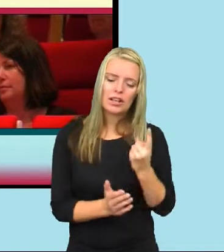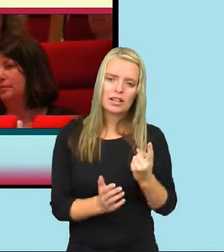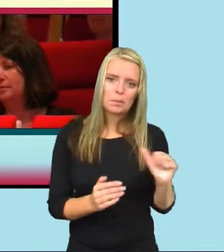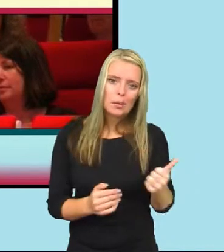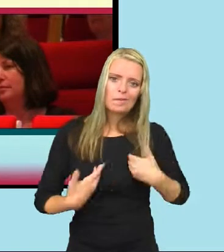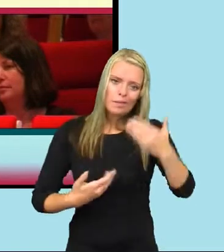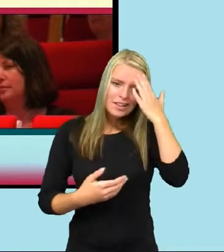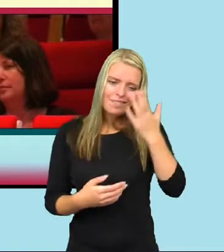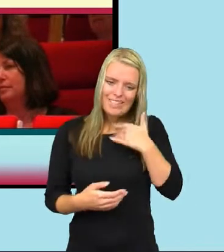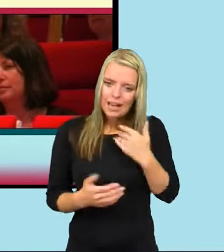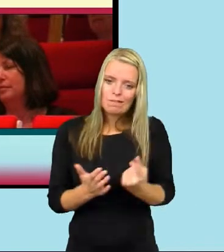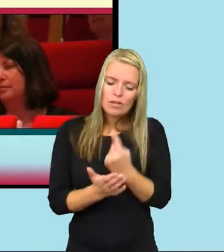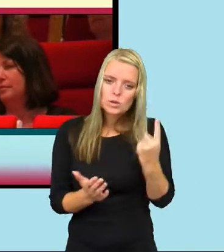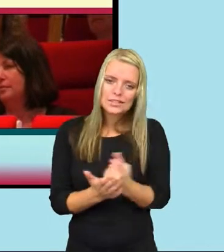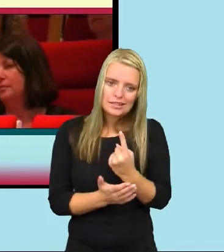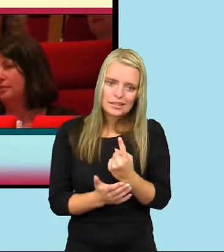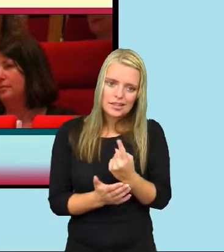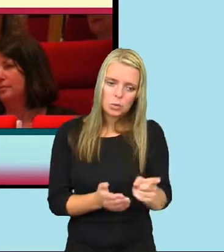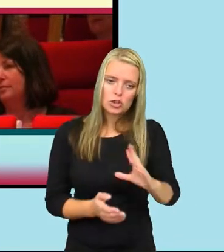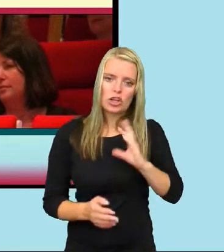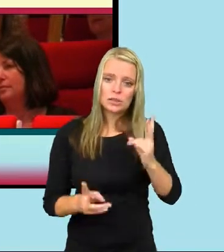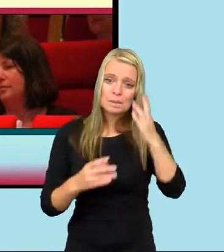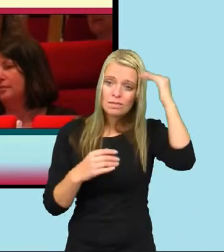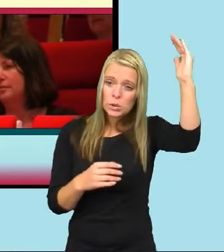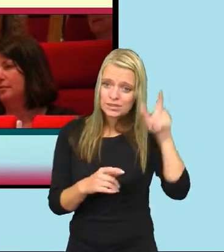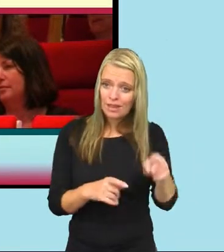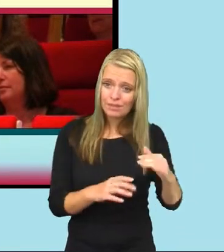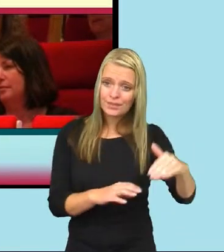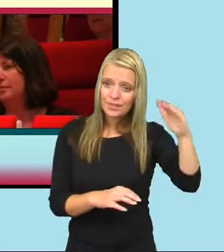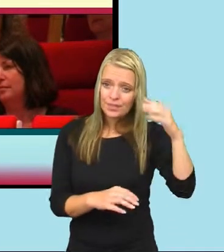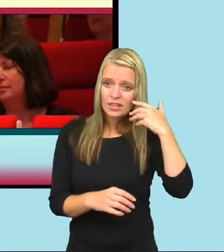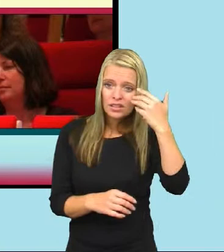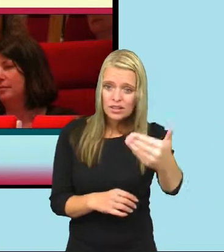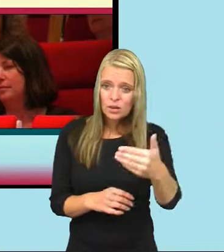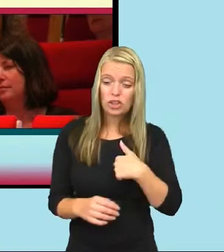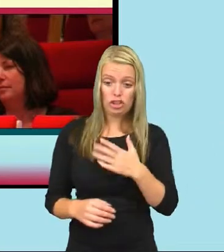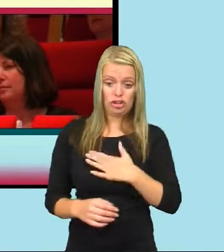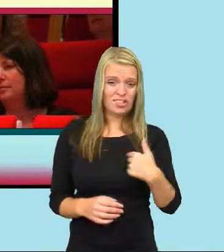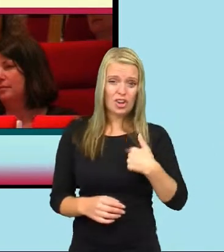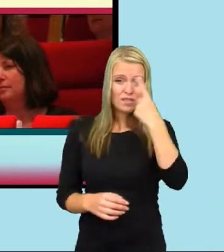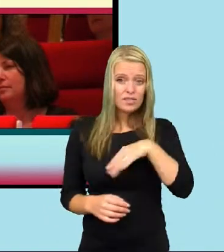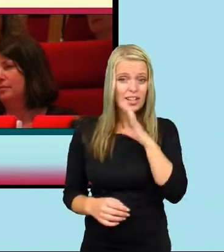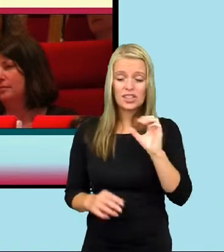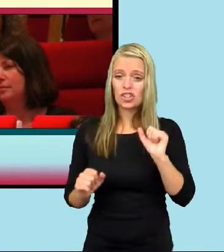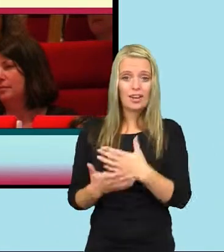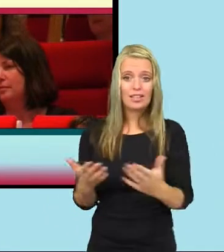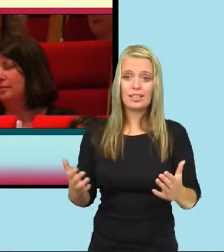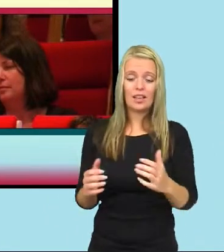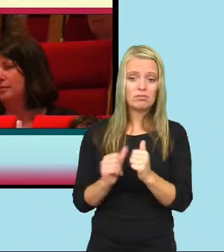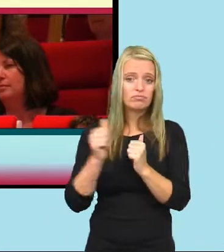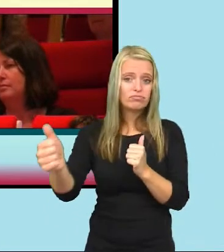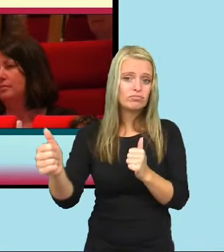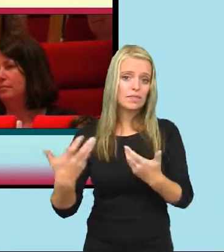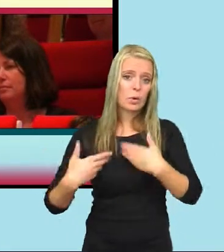vilka förutsättningar hon får som vuxen. Jag tycker inte att jag som förälder ska ha det försprånget framför